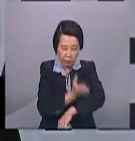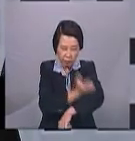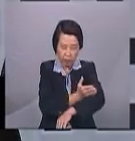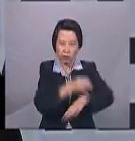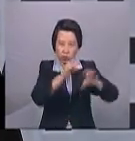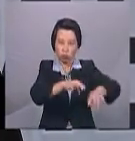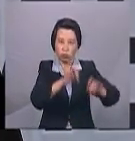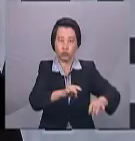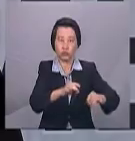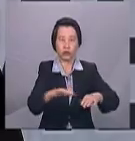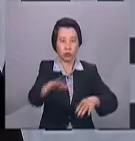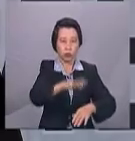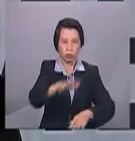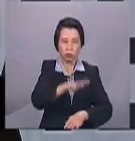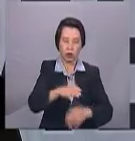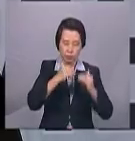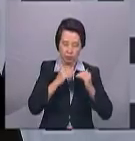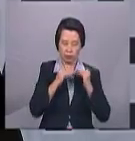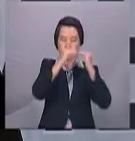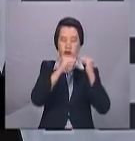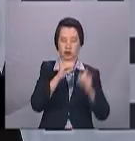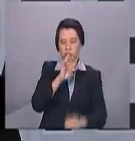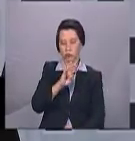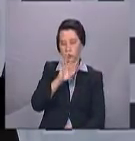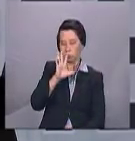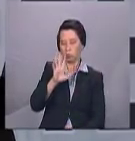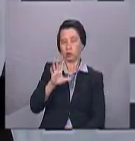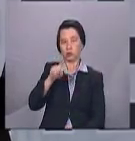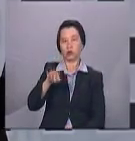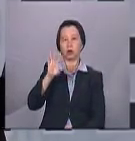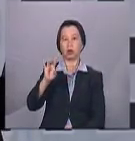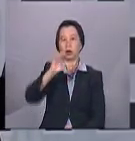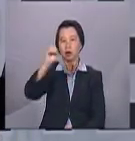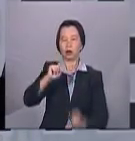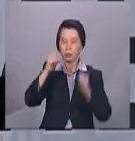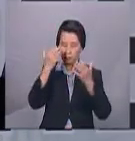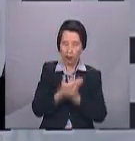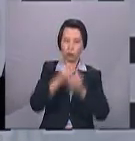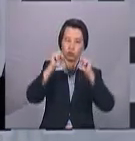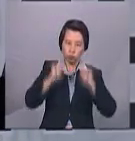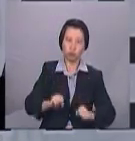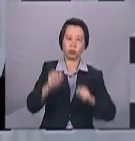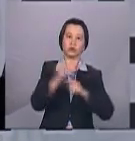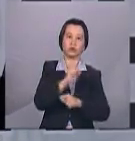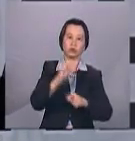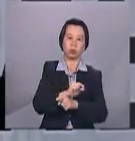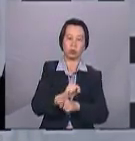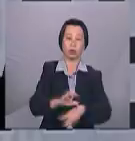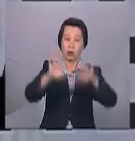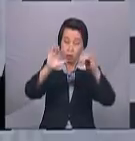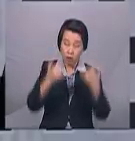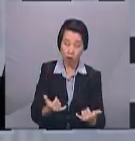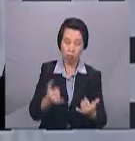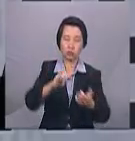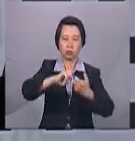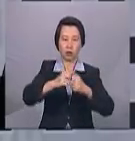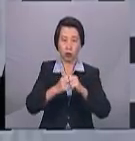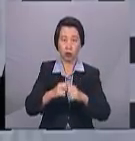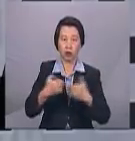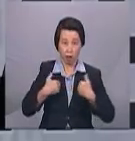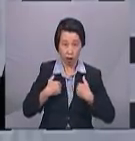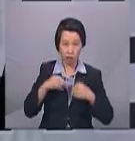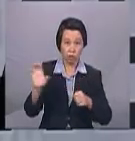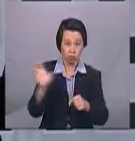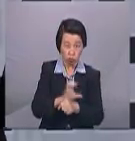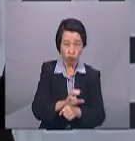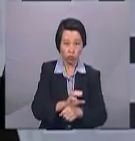sekurang-kurangnya 75 hingga 80% baru kita boleh menggunakan. Nah, persoalannya adakah mencukupi ujian